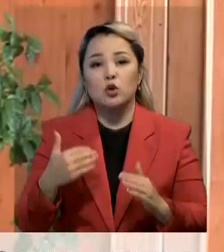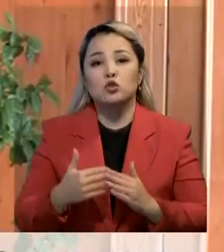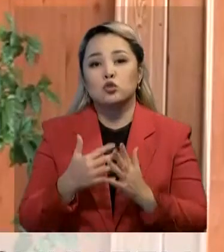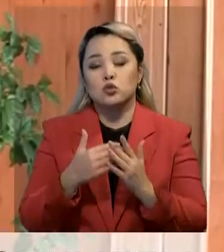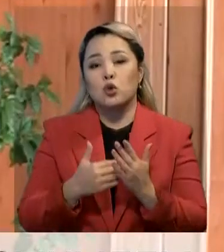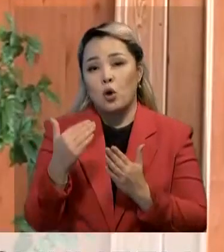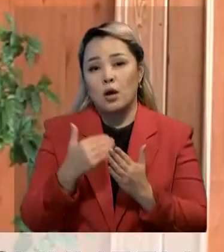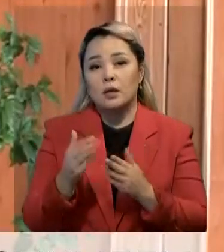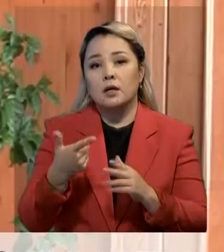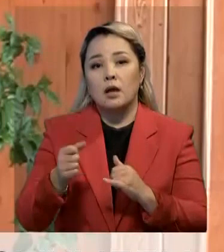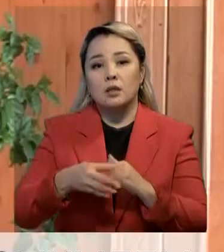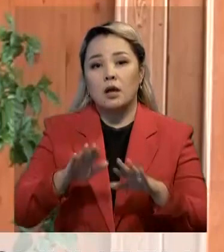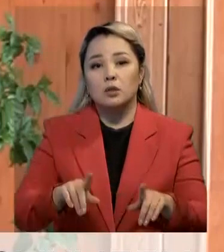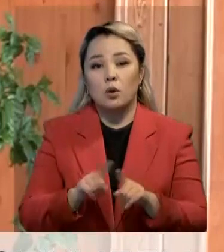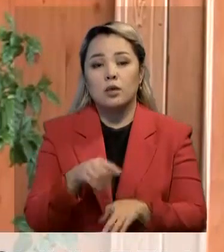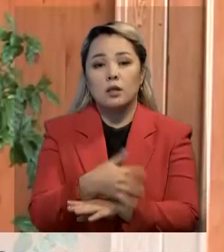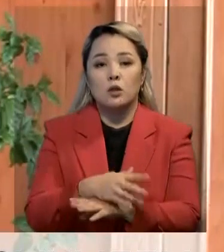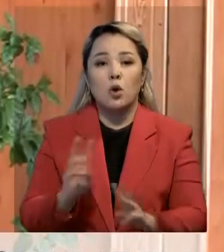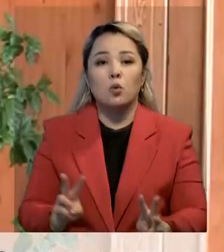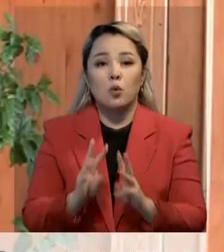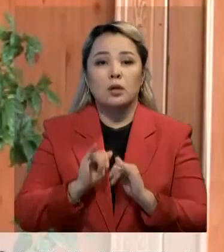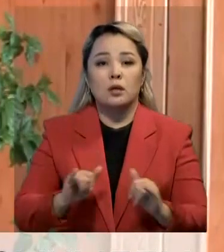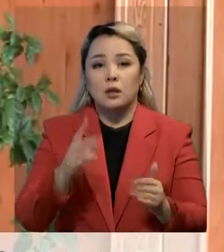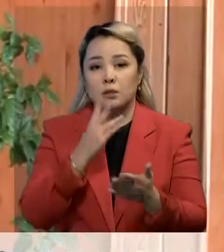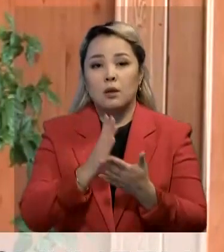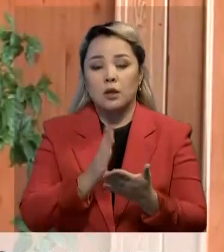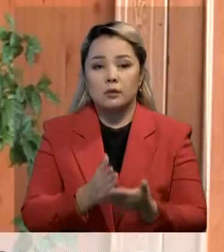гектар жерді дала өрттері шалды.